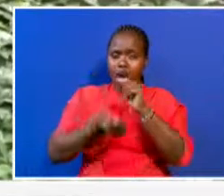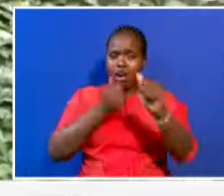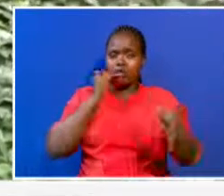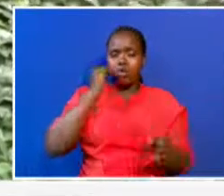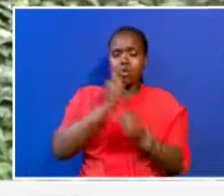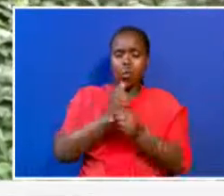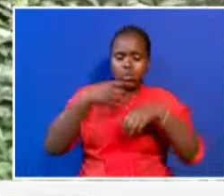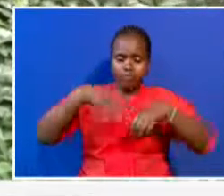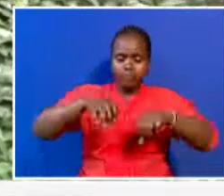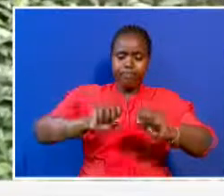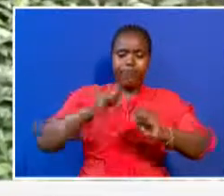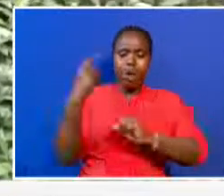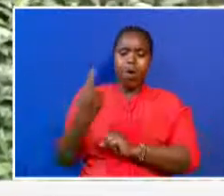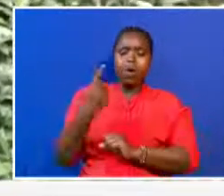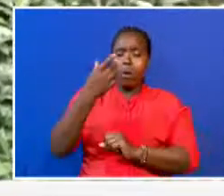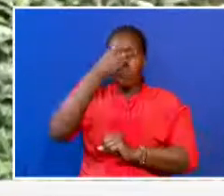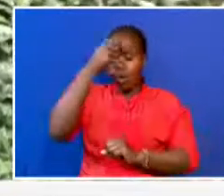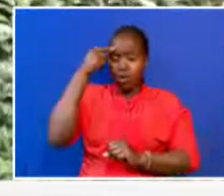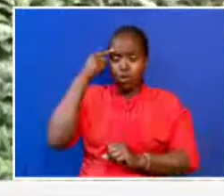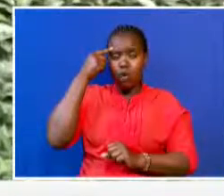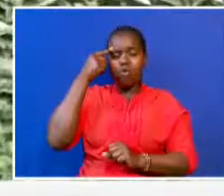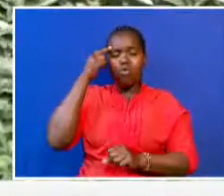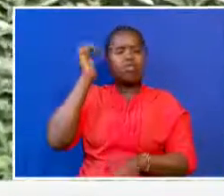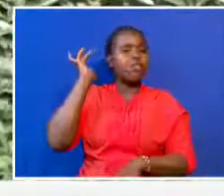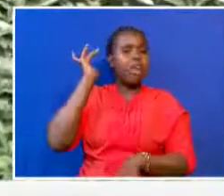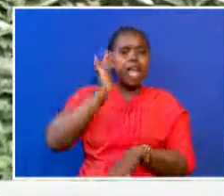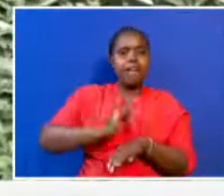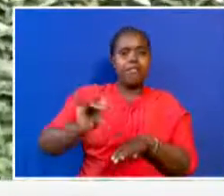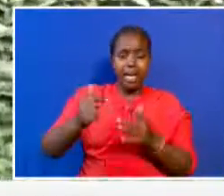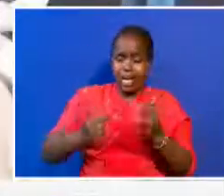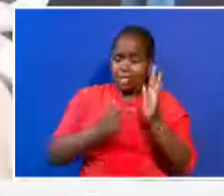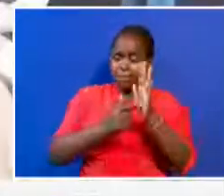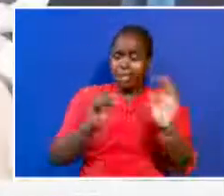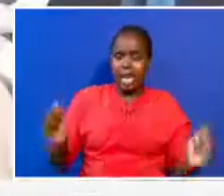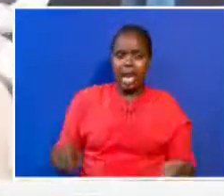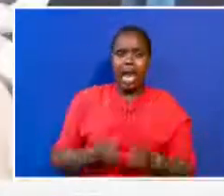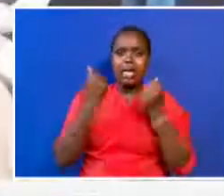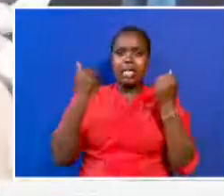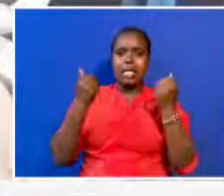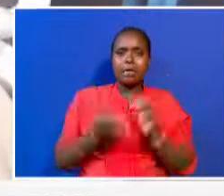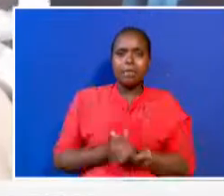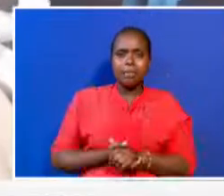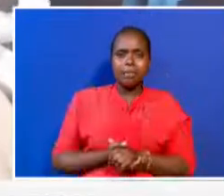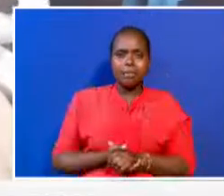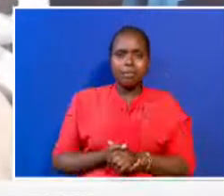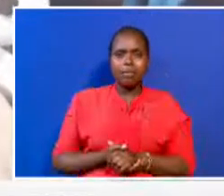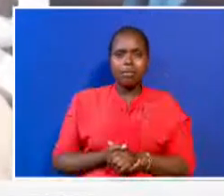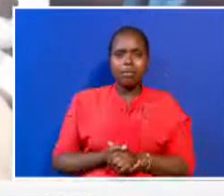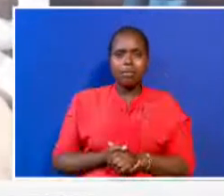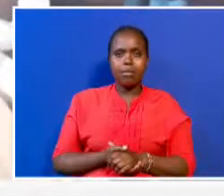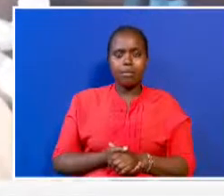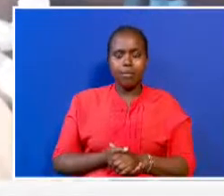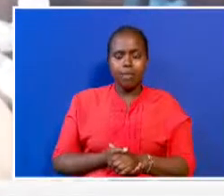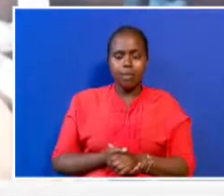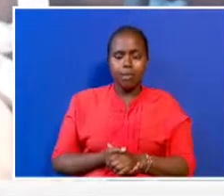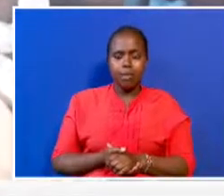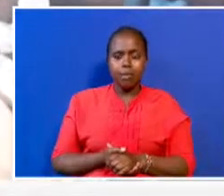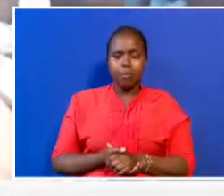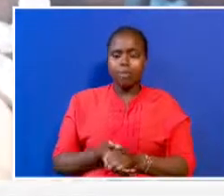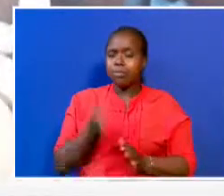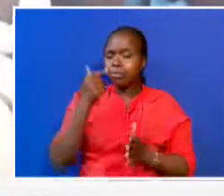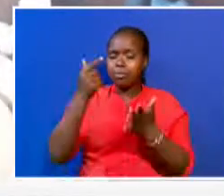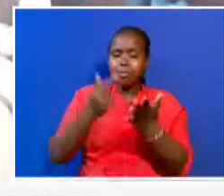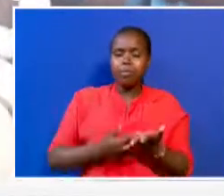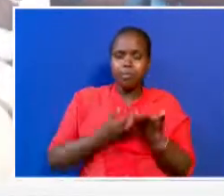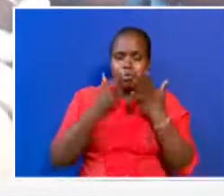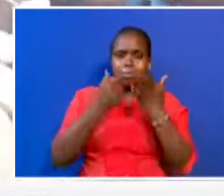ya uendesha bodaboda kutokana na madhara yake, haswa ajali za kila mara. Mpaka ifike 5,000 hata